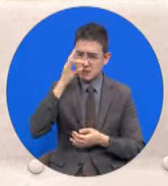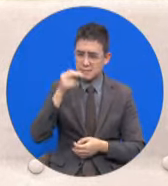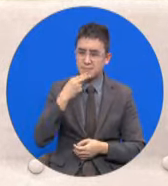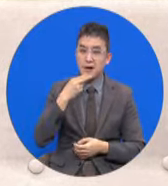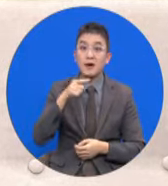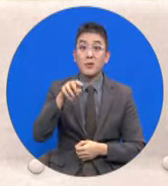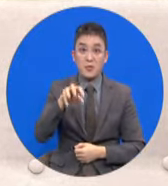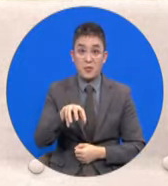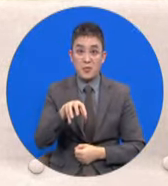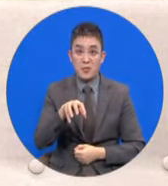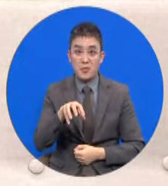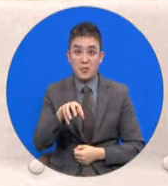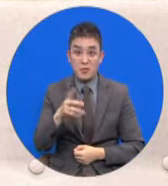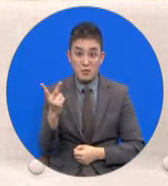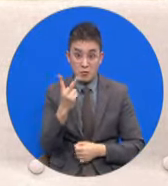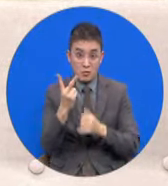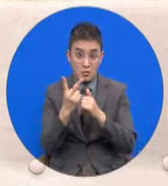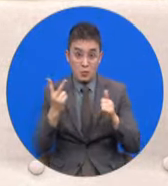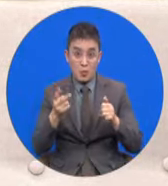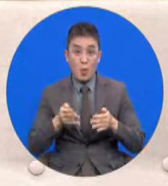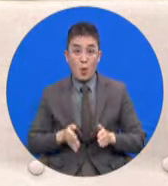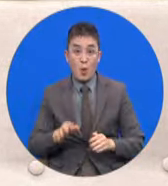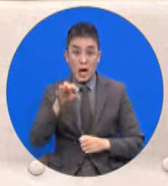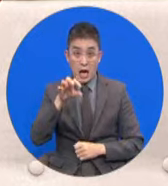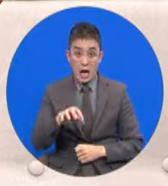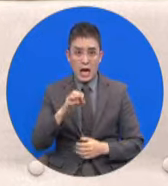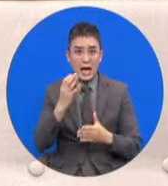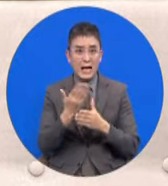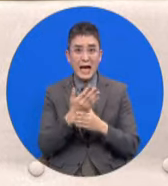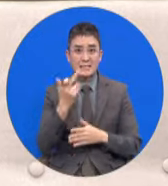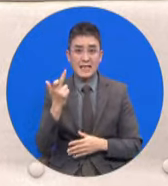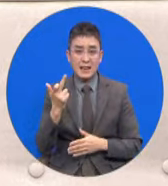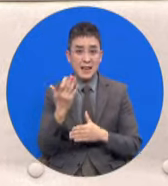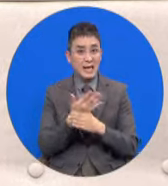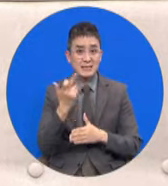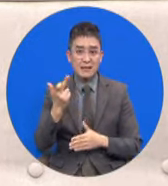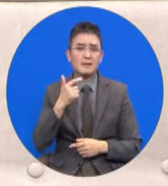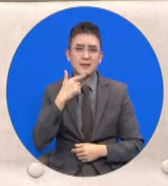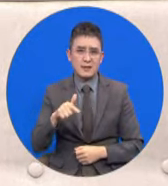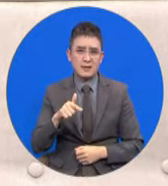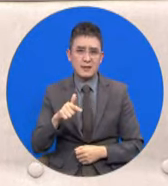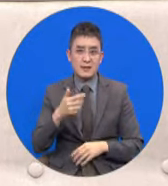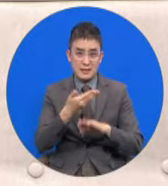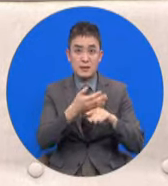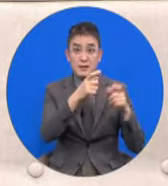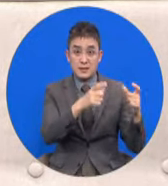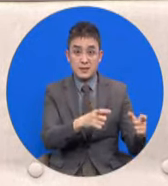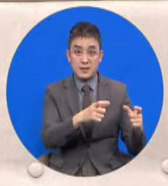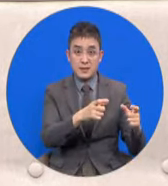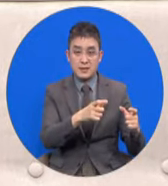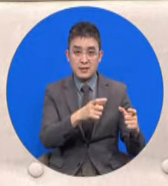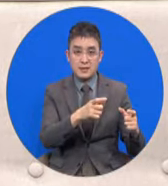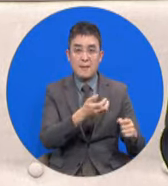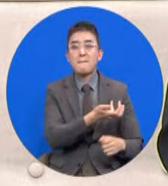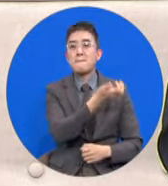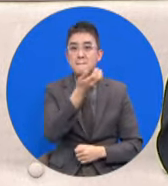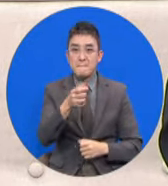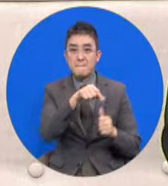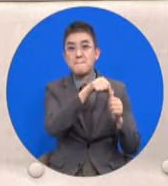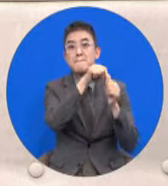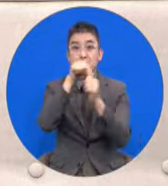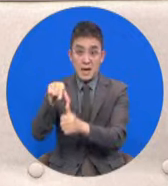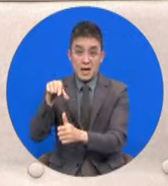두 분 다 고향이 양산은 아닙니다. 둘 다 서부 경남 쪽에 계셨던 분인데 여기 왔습니다.